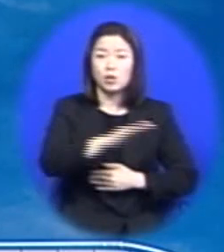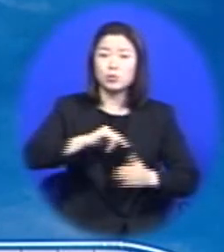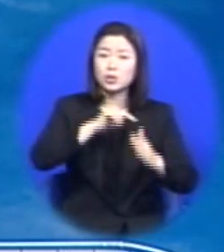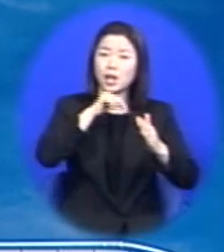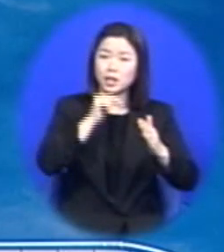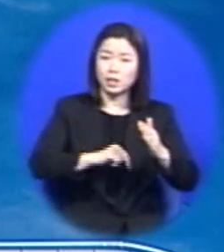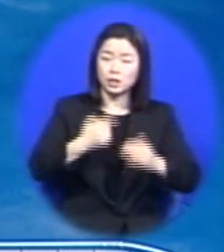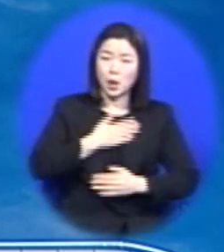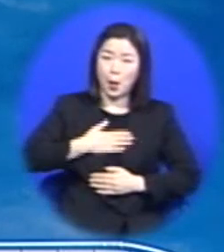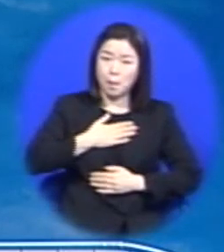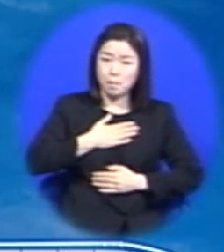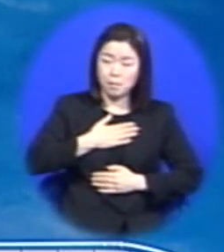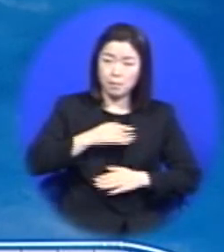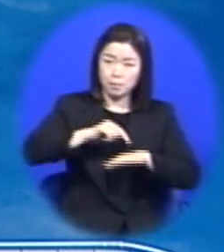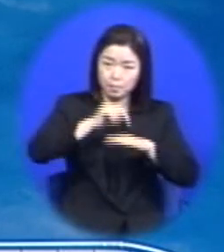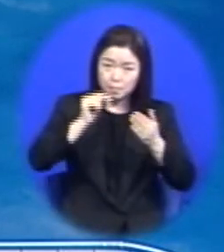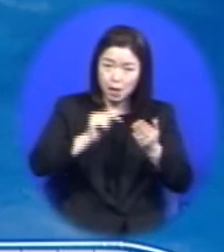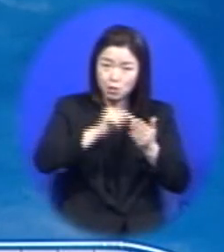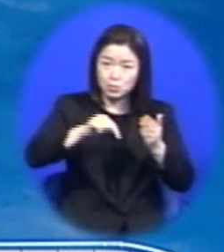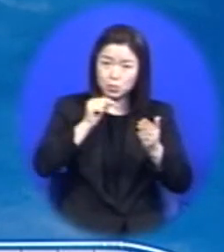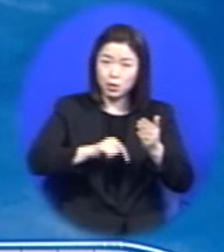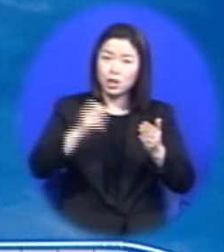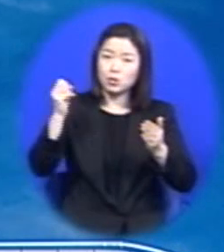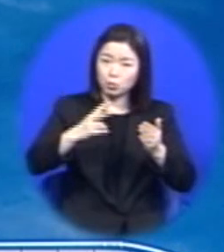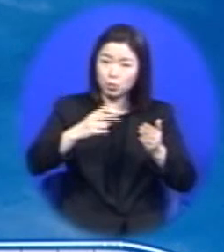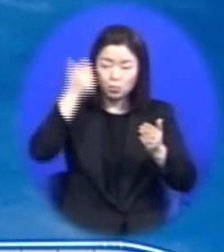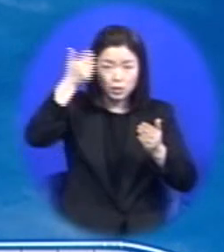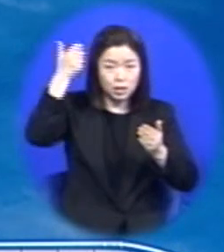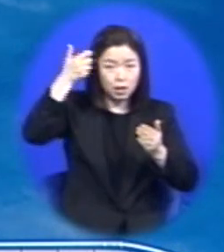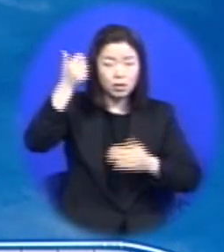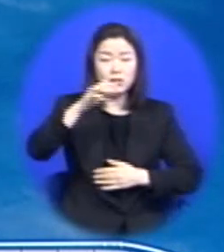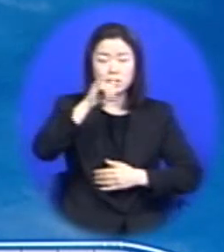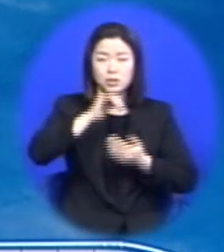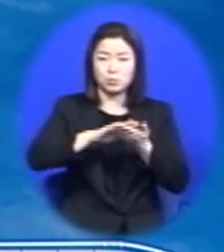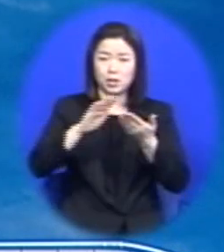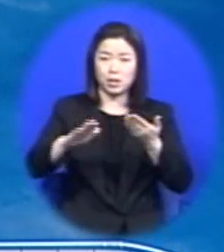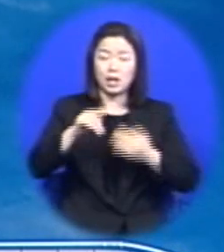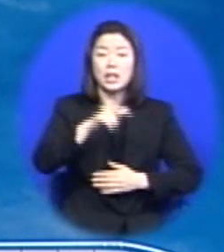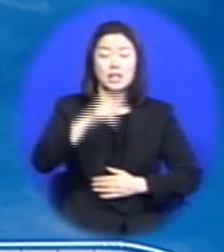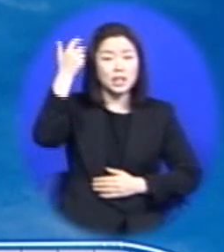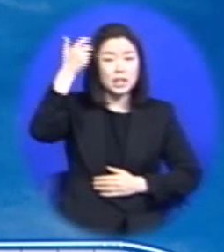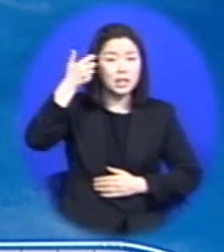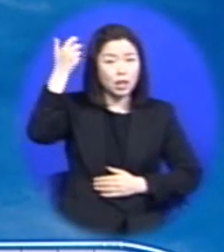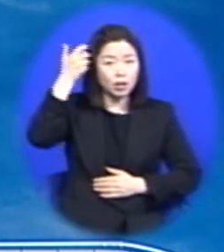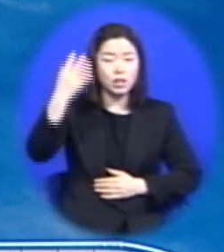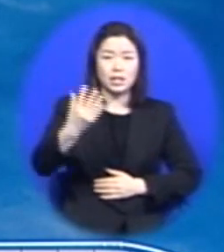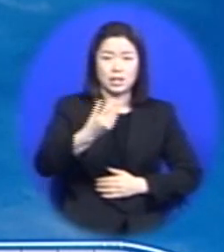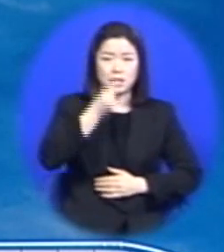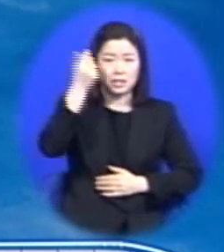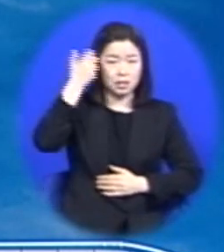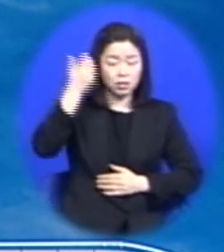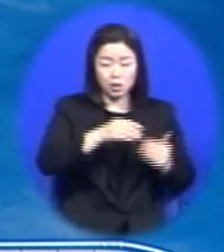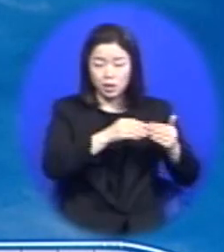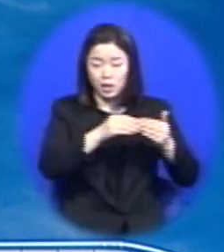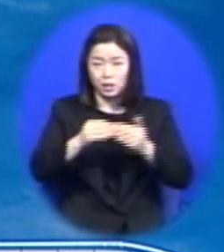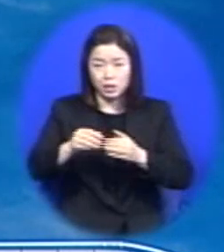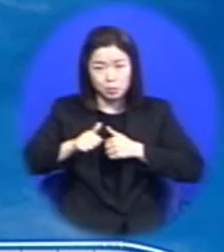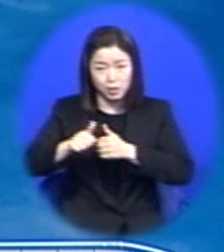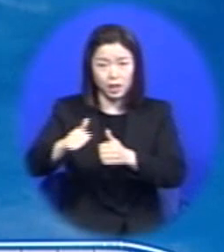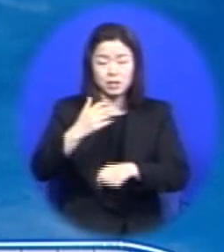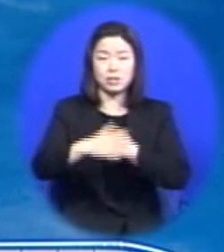마음 그 속에 또 영이 있습니다. 그리고 이 영이 성령의 이끄심을 따라서